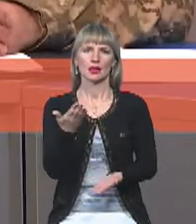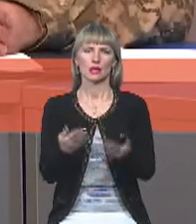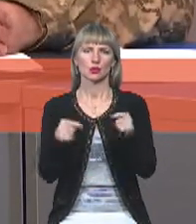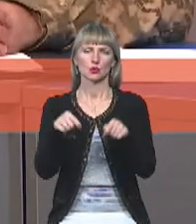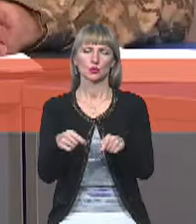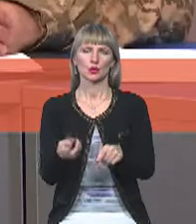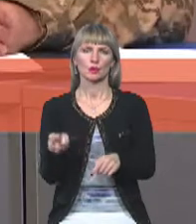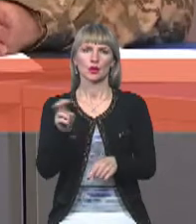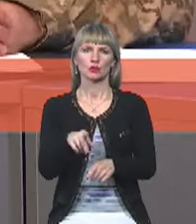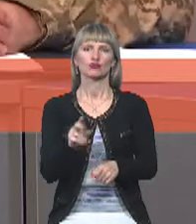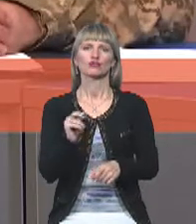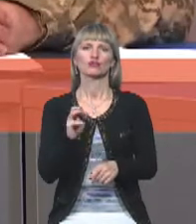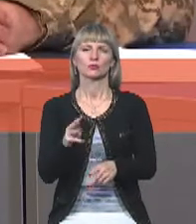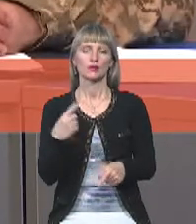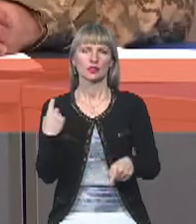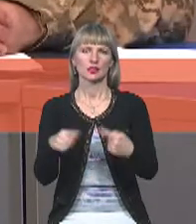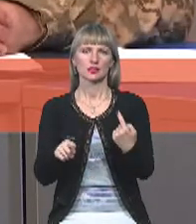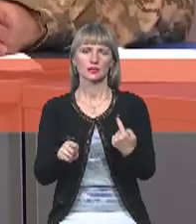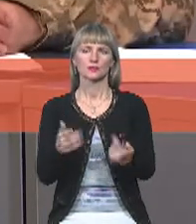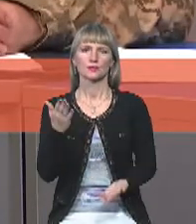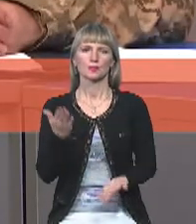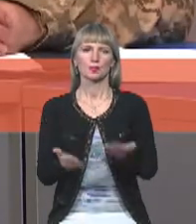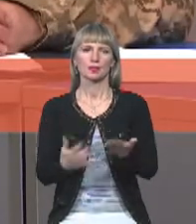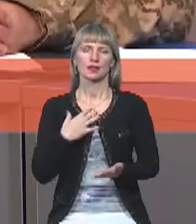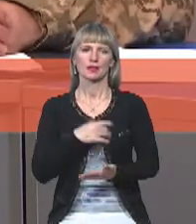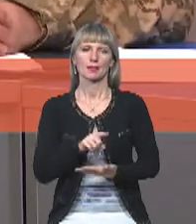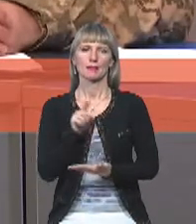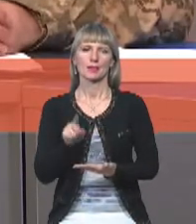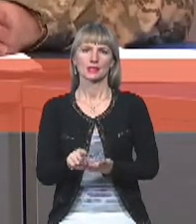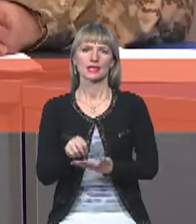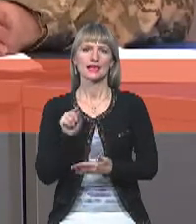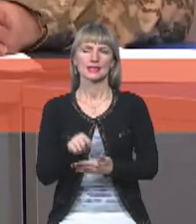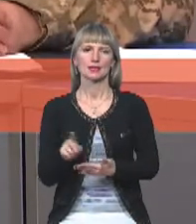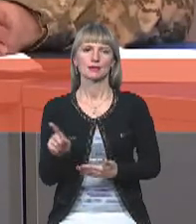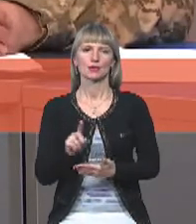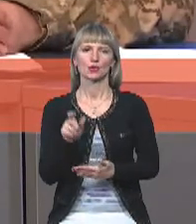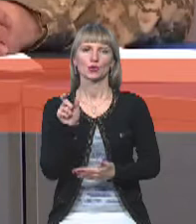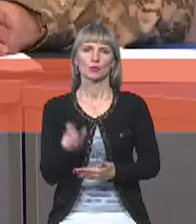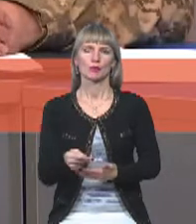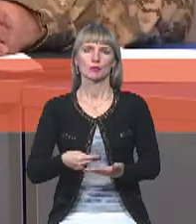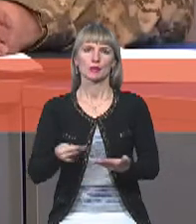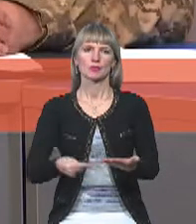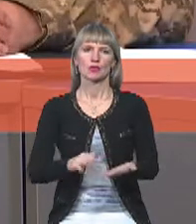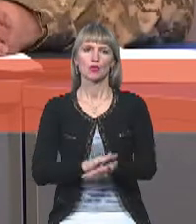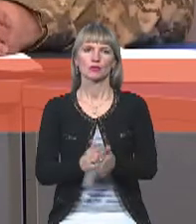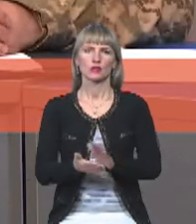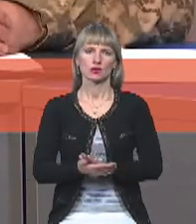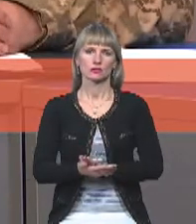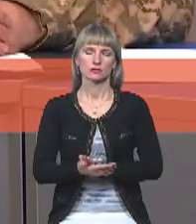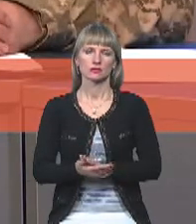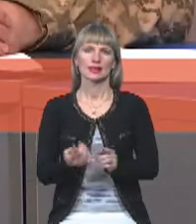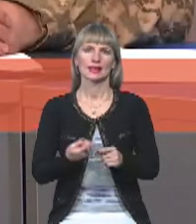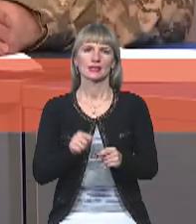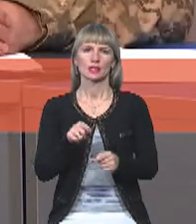Чим відрізняється, якщо основне питання? Так це тим, що людина підписала контракт. Це